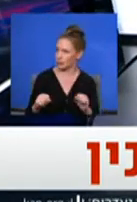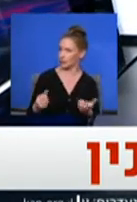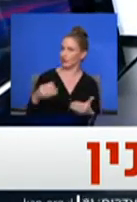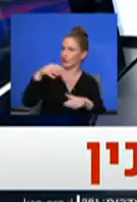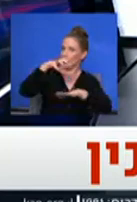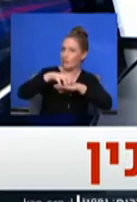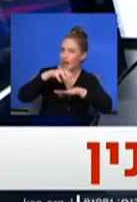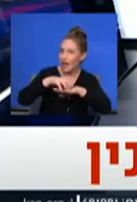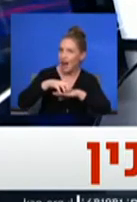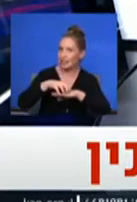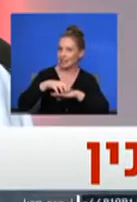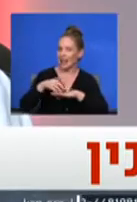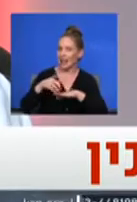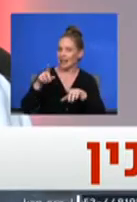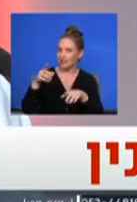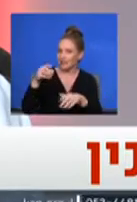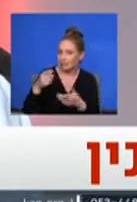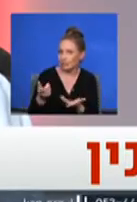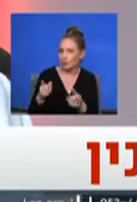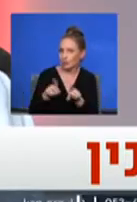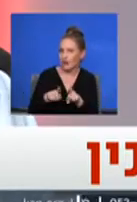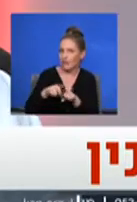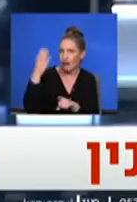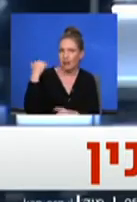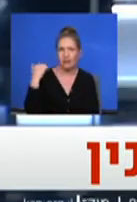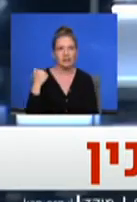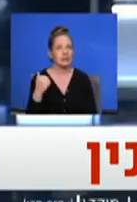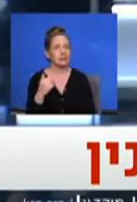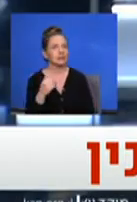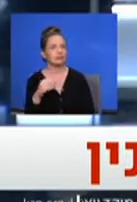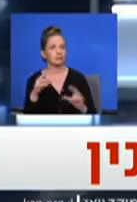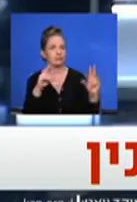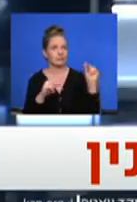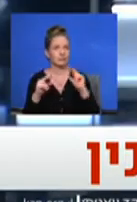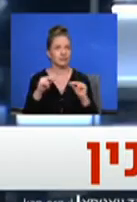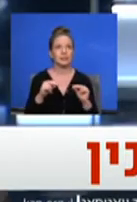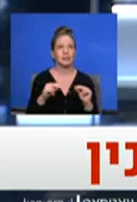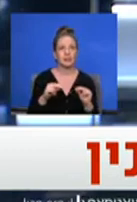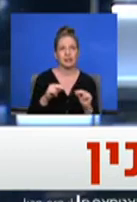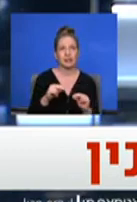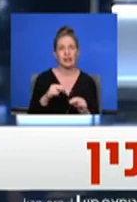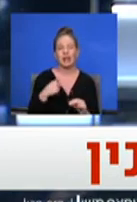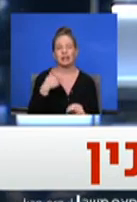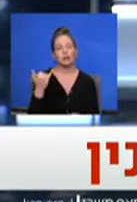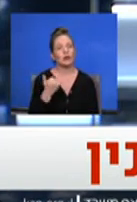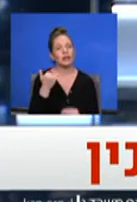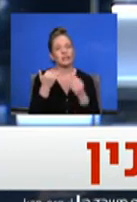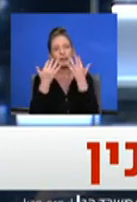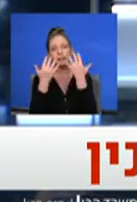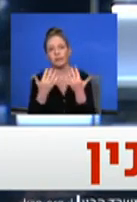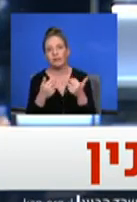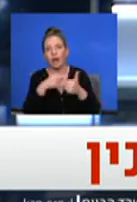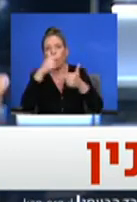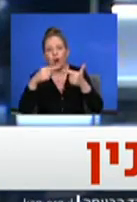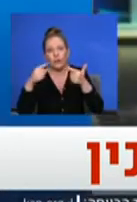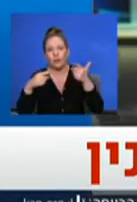אגב, זירה רביעית, כן, גם עזה, גם לבנון, גם סוריה וגם אש. ידיים, אני סופר כל הזמן עוד משהו ועוד משהו. כן, קייס. רק נגיד משפט,